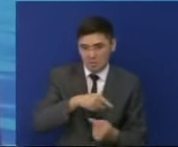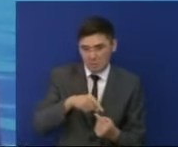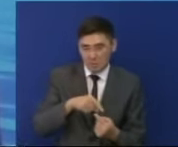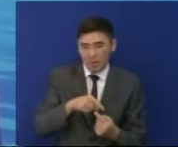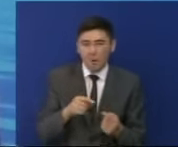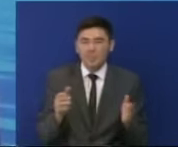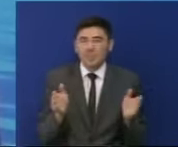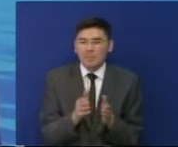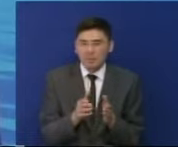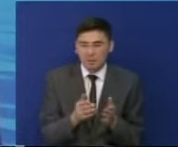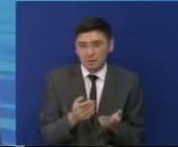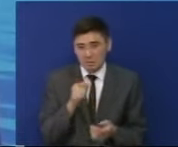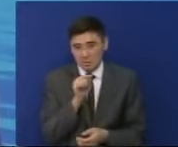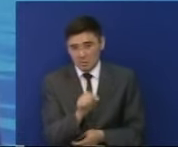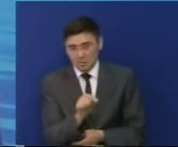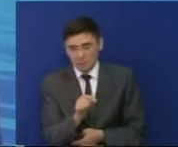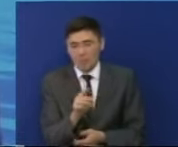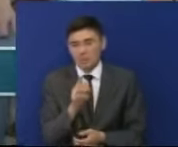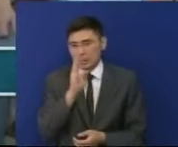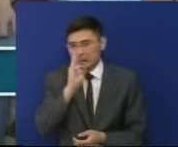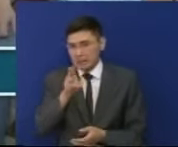уплаты налога сроком на 3 года.